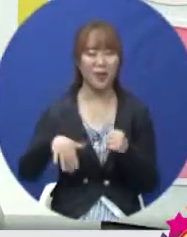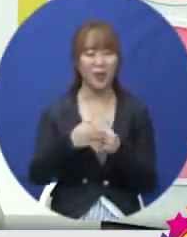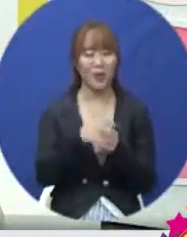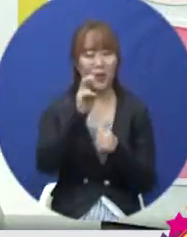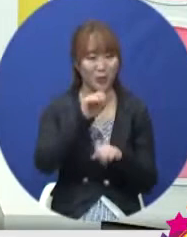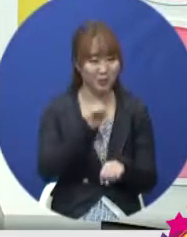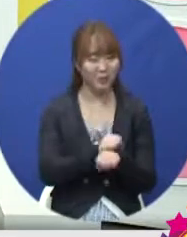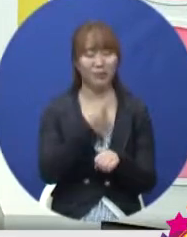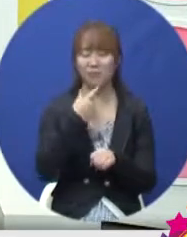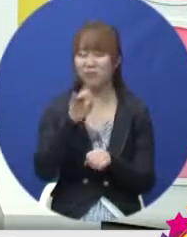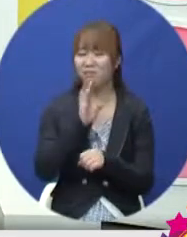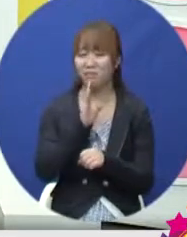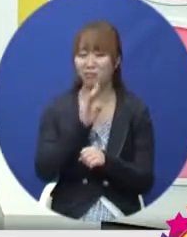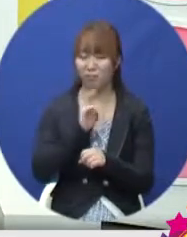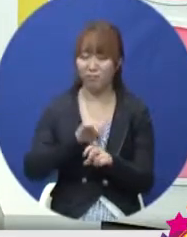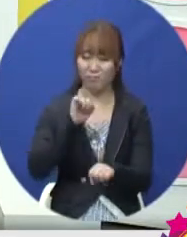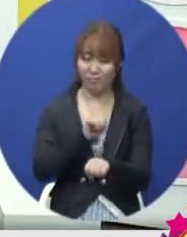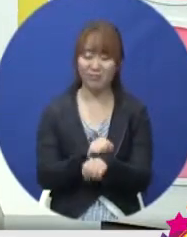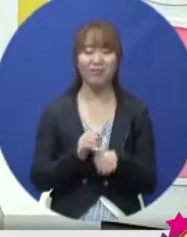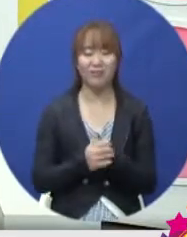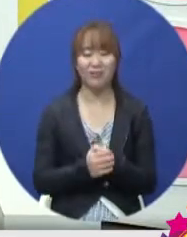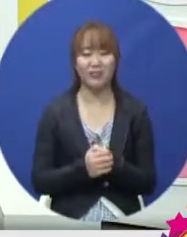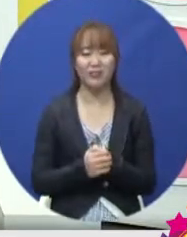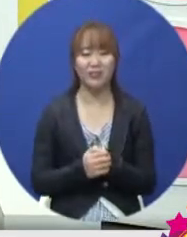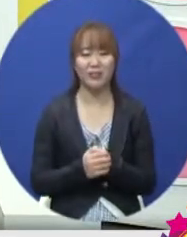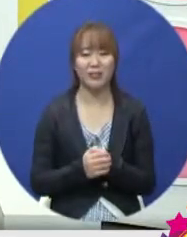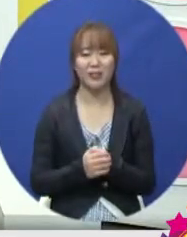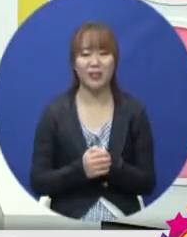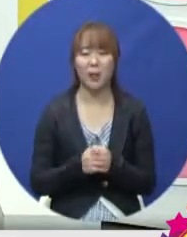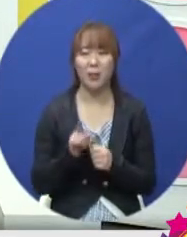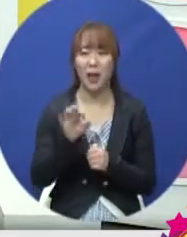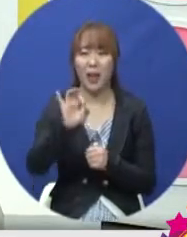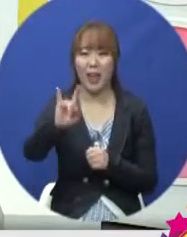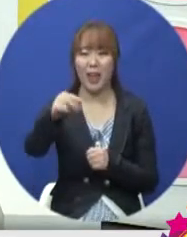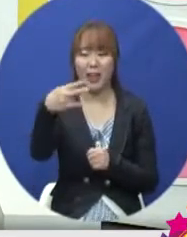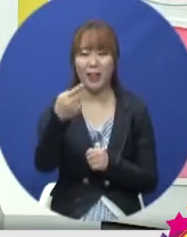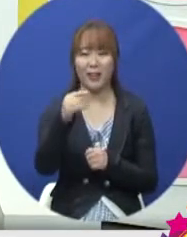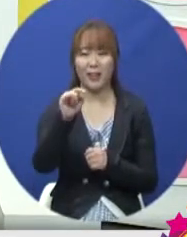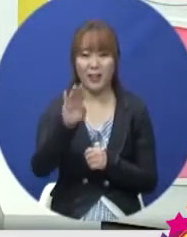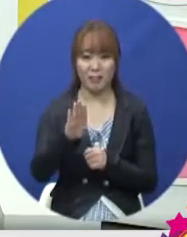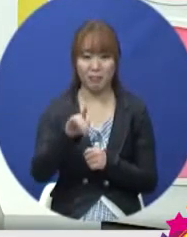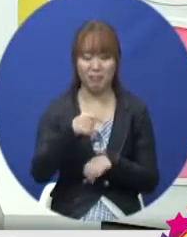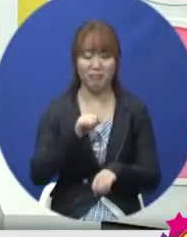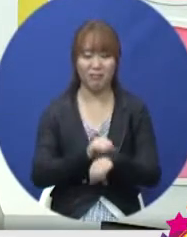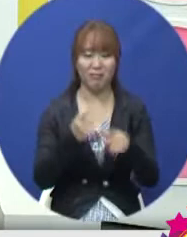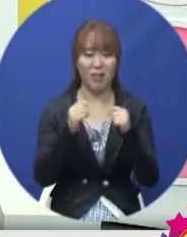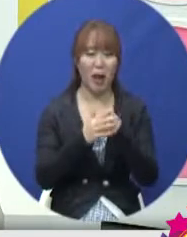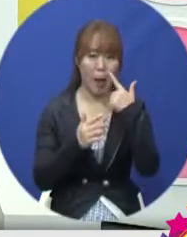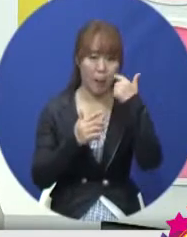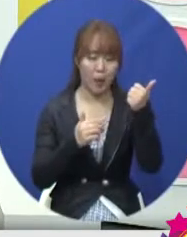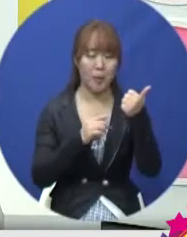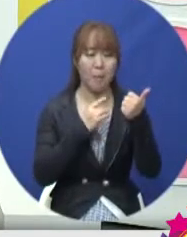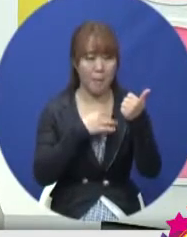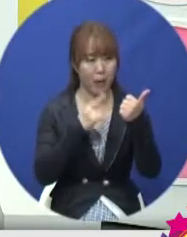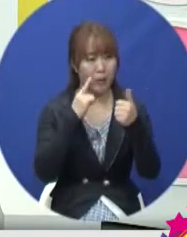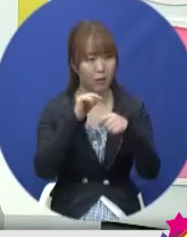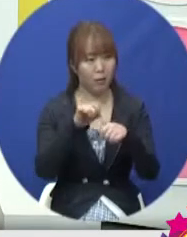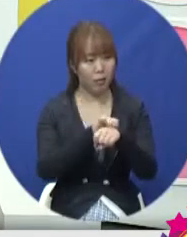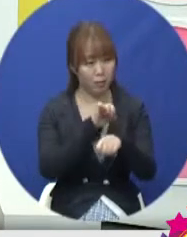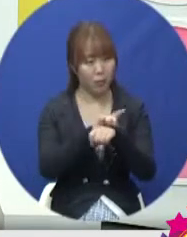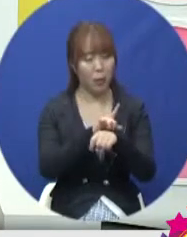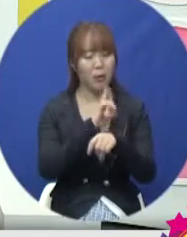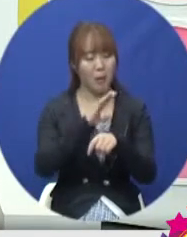노래 야. 잘하시죠? 예, 아버님 노래 잘하시네요 아, 애드립이 굉장하세요 보니까. 그러게 아버님만의 색깔도 굉장히